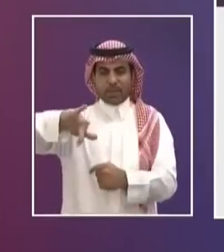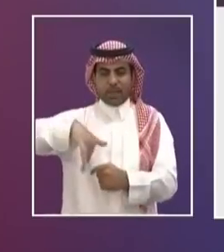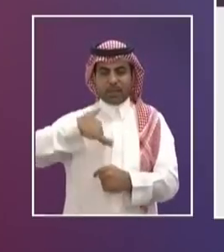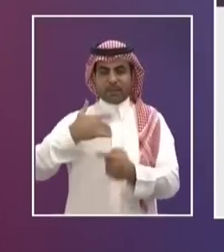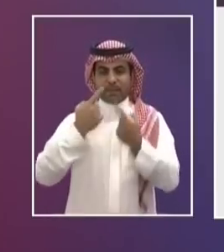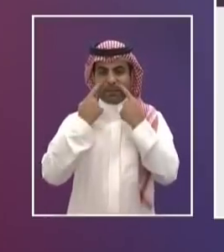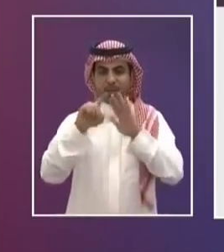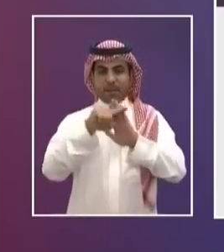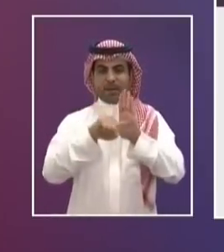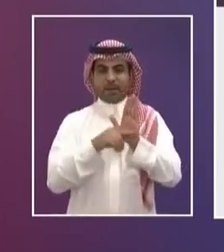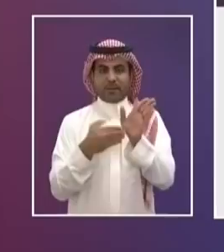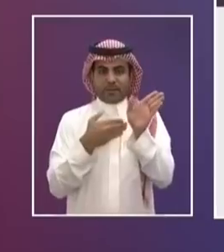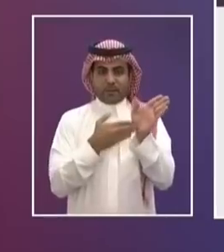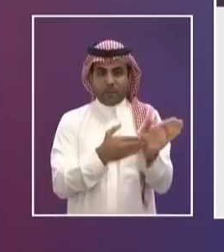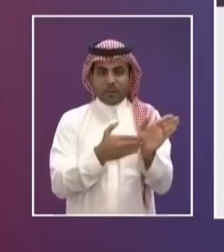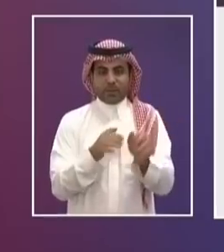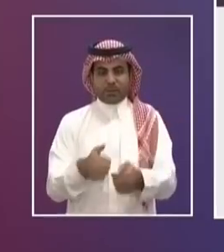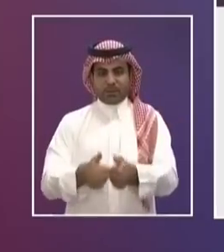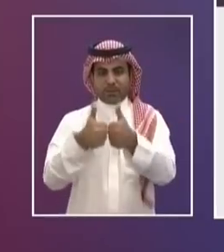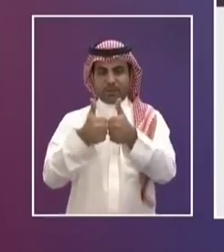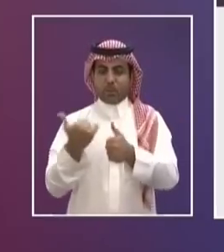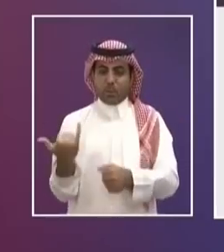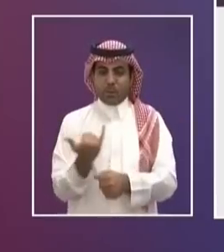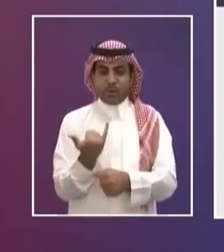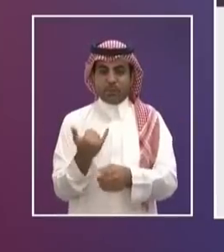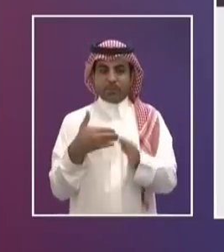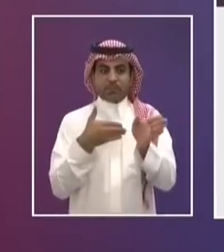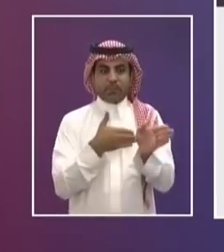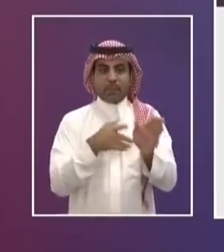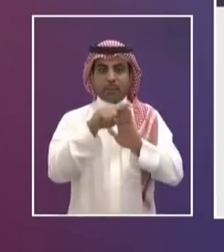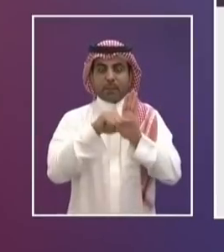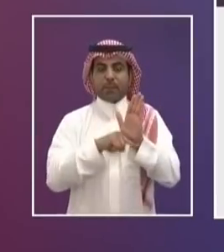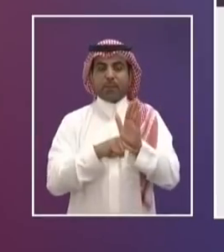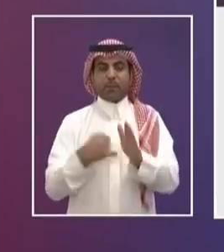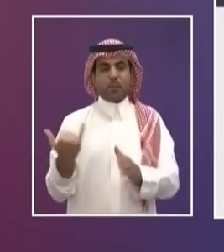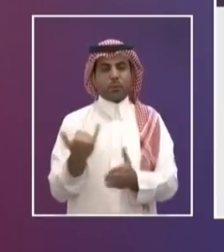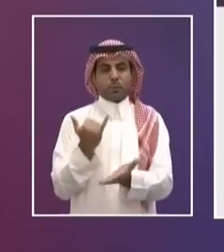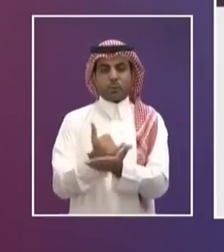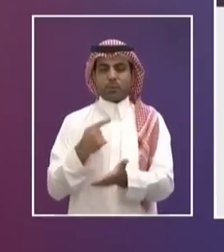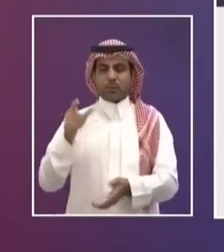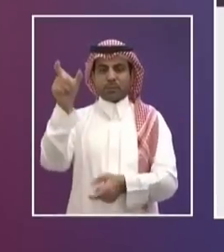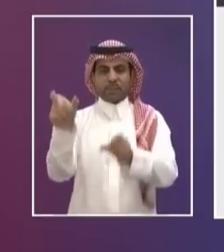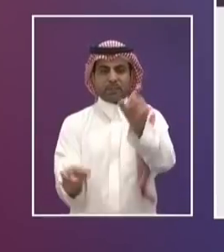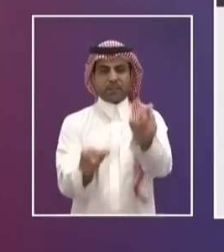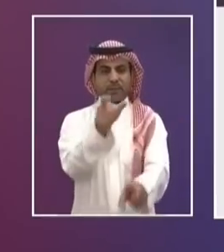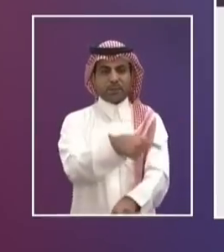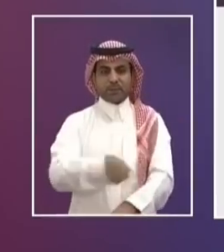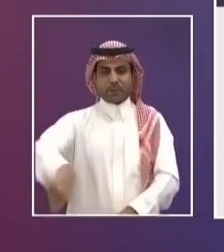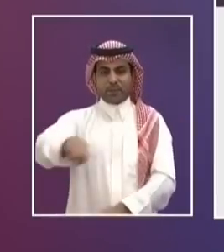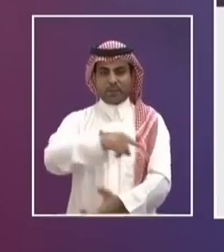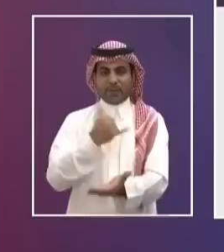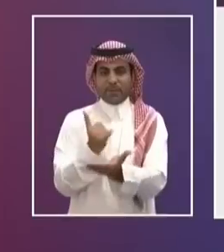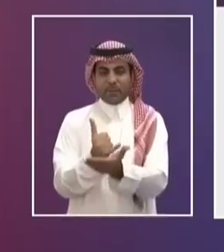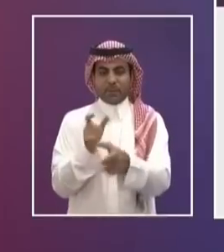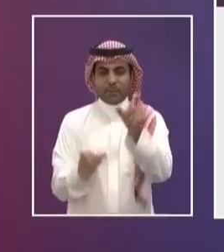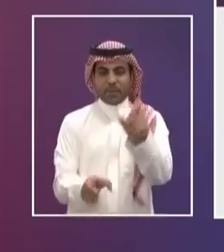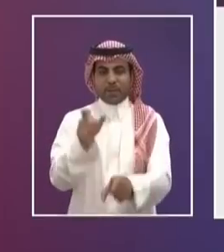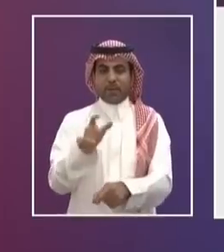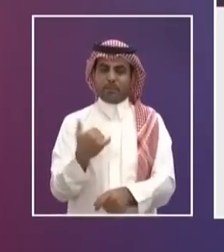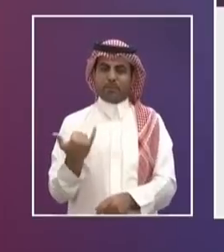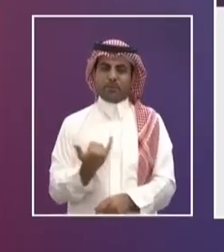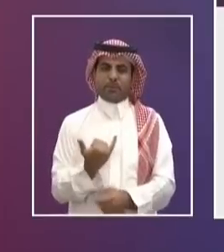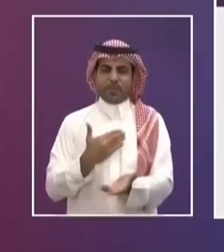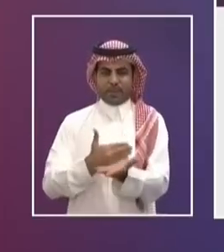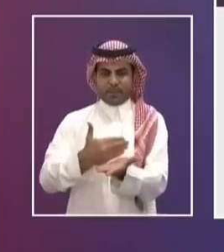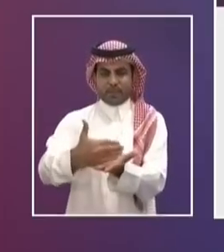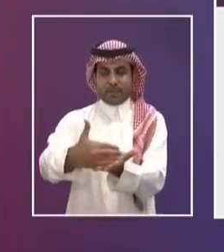واتخاذ الإجراءات الاحترازية أمر في غاية الأهمية ومسؤولية كل فرد منا، كذلك الأخذ